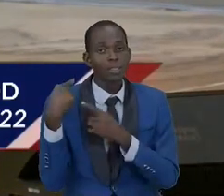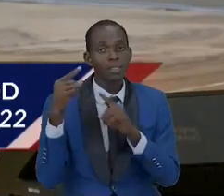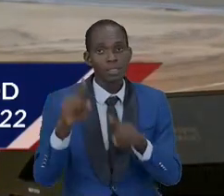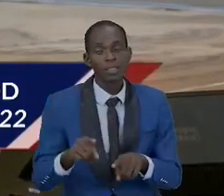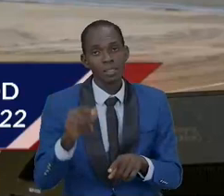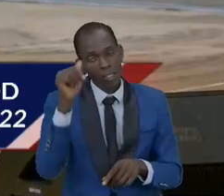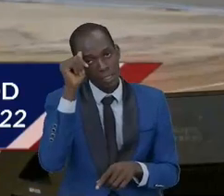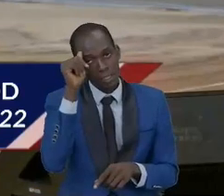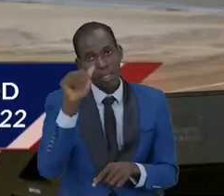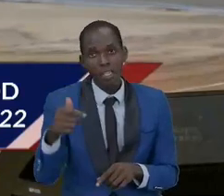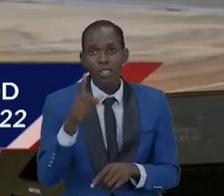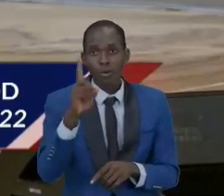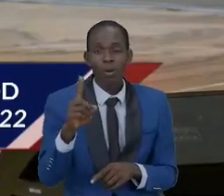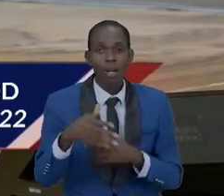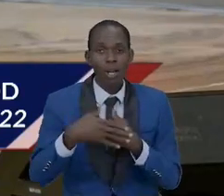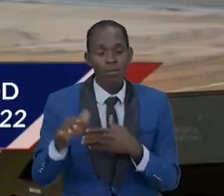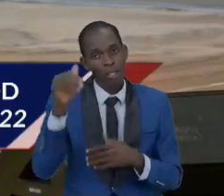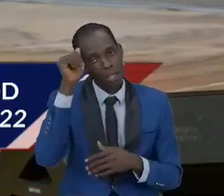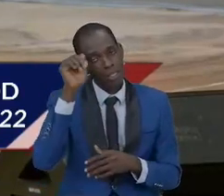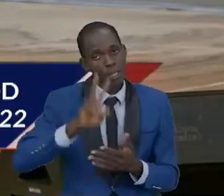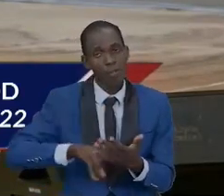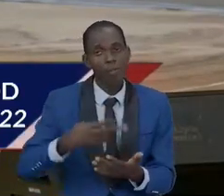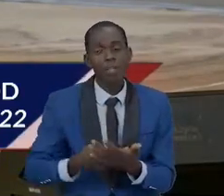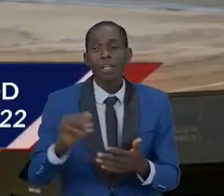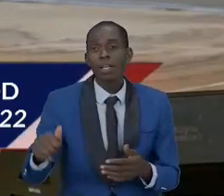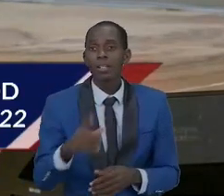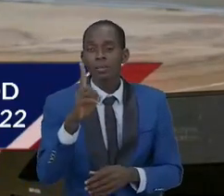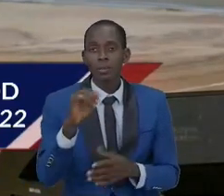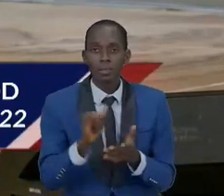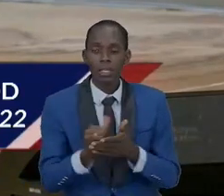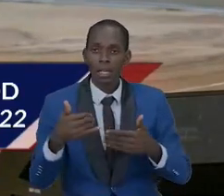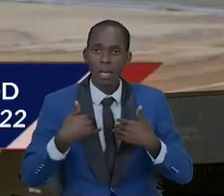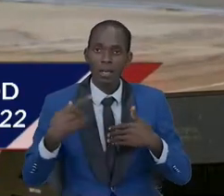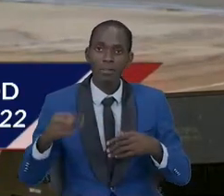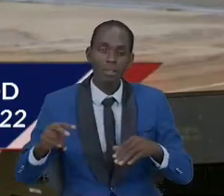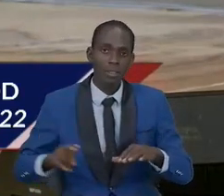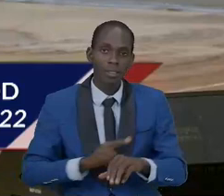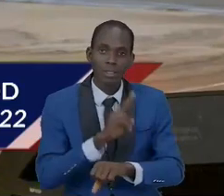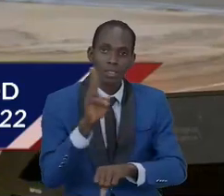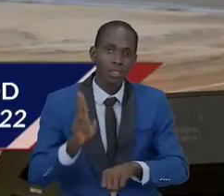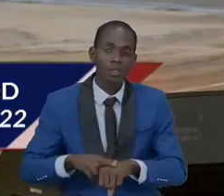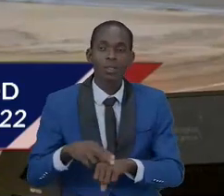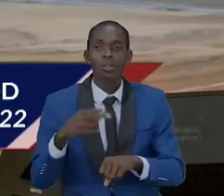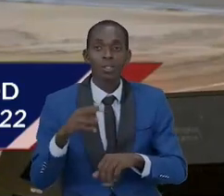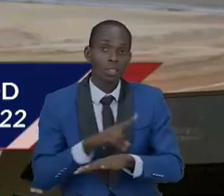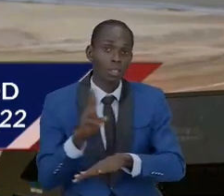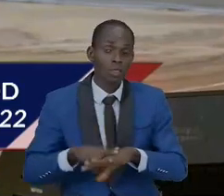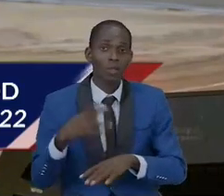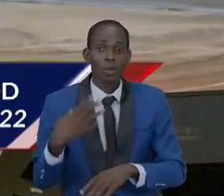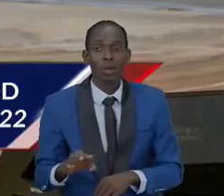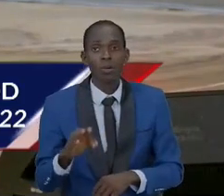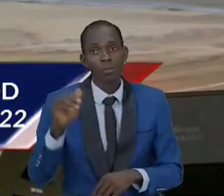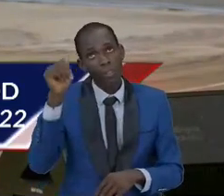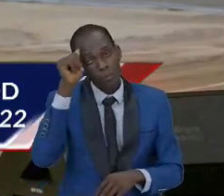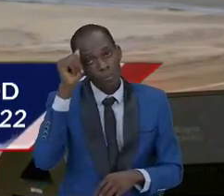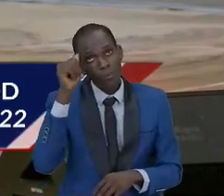justifiée personne après la chute d'Adam personne ayant la nature d’adam la dépravation d'Adam et